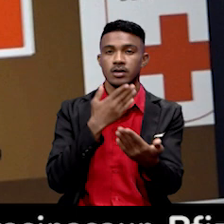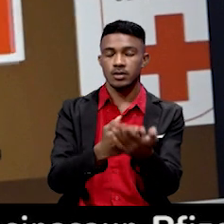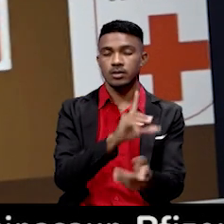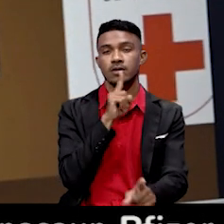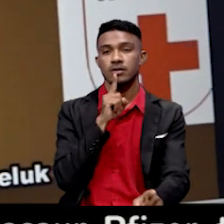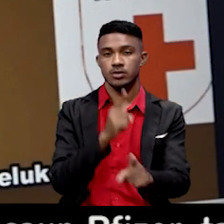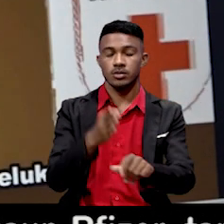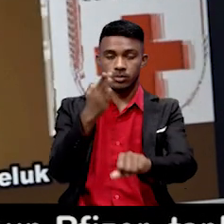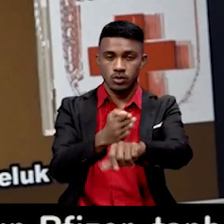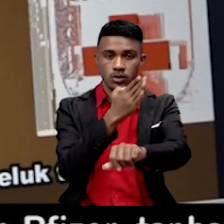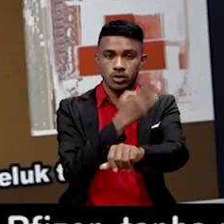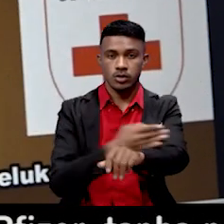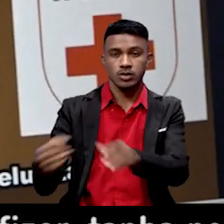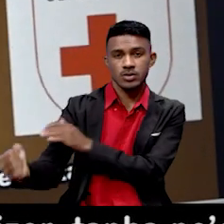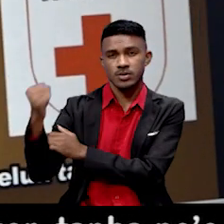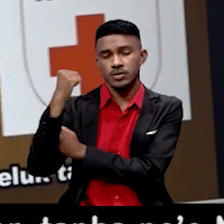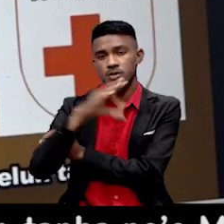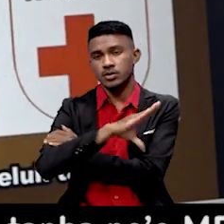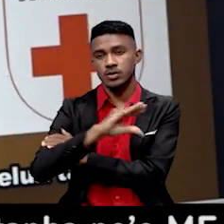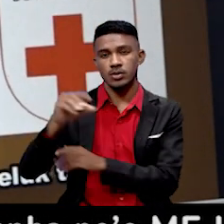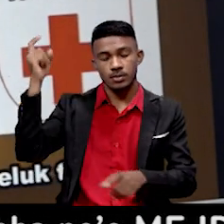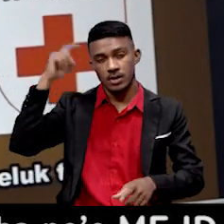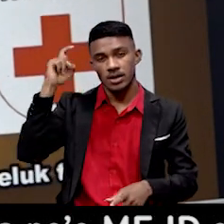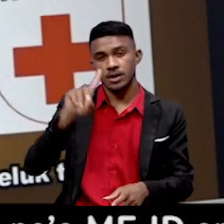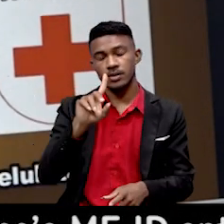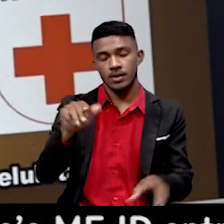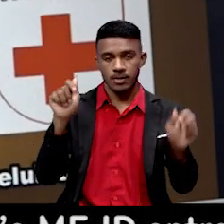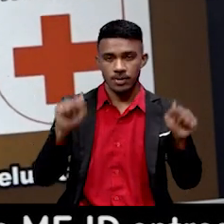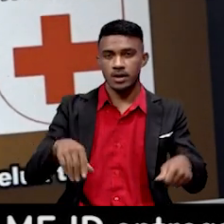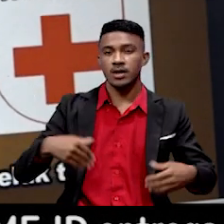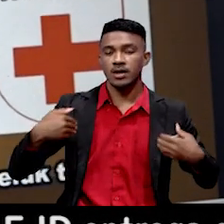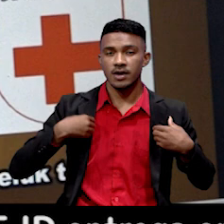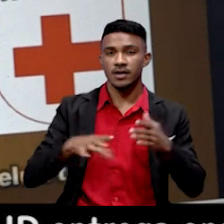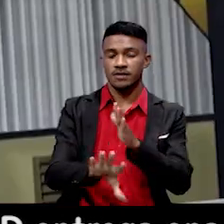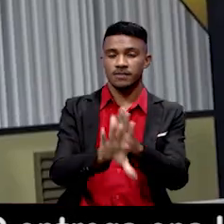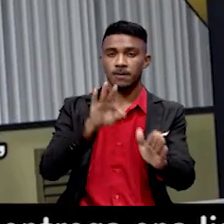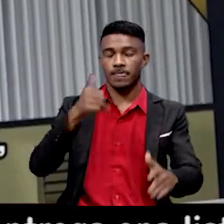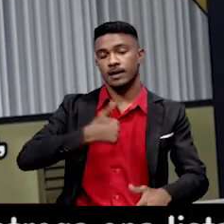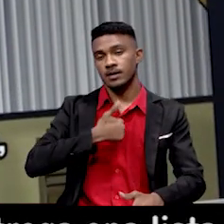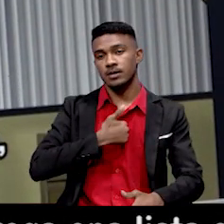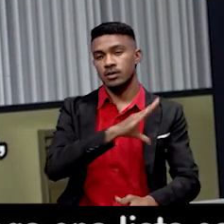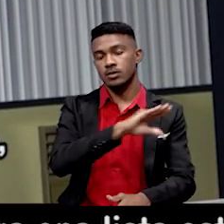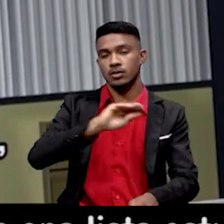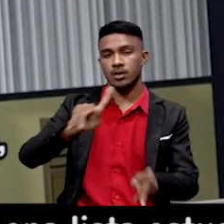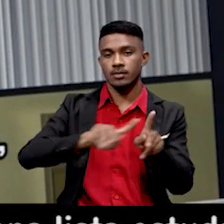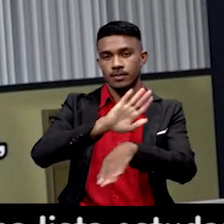liutang bit no habilidade nerasik hodi iha folim ba individu no komum.